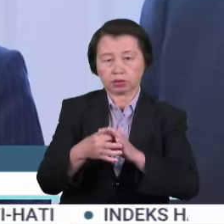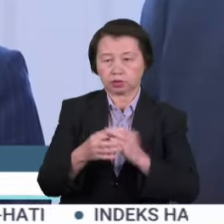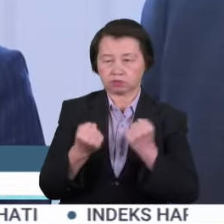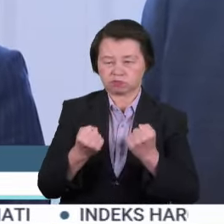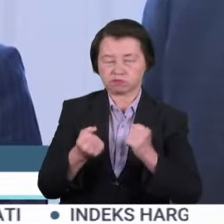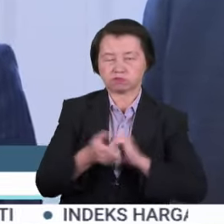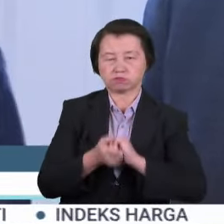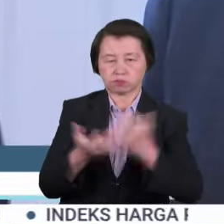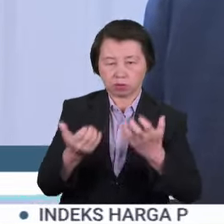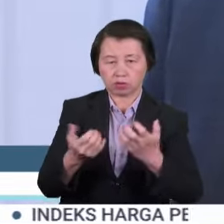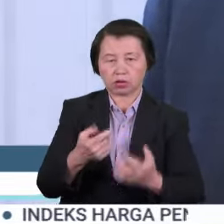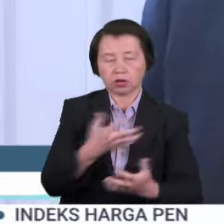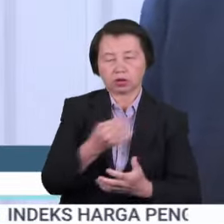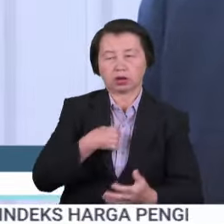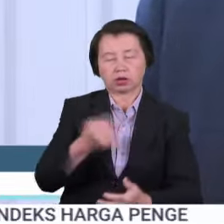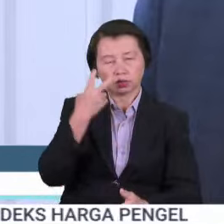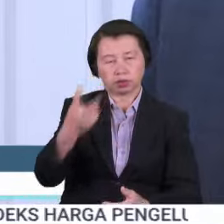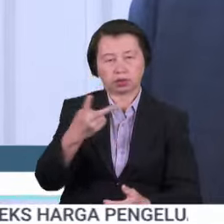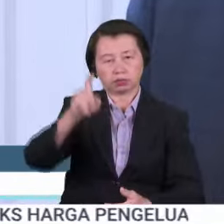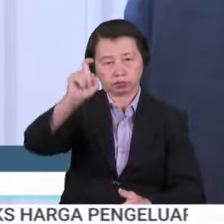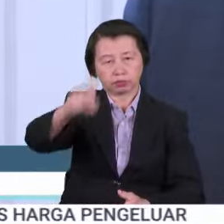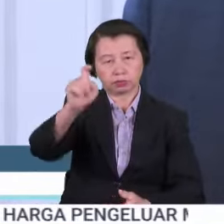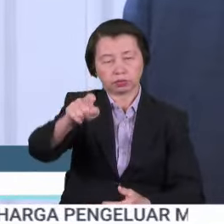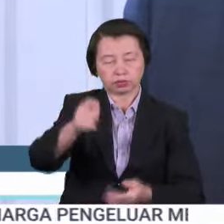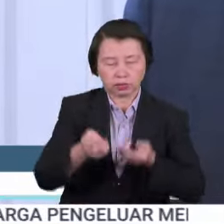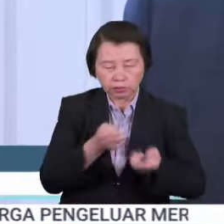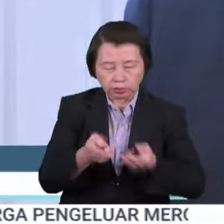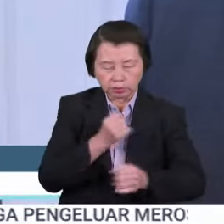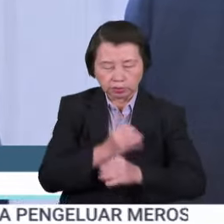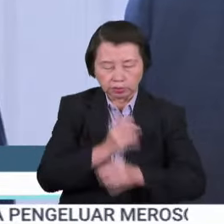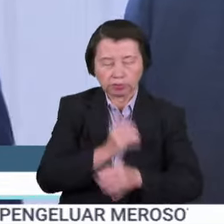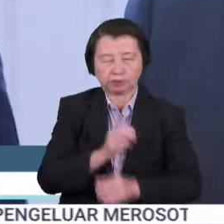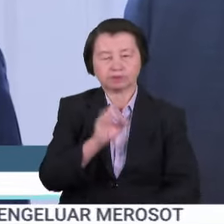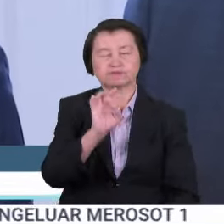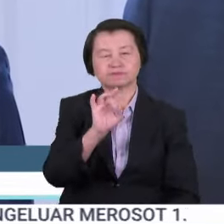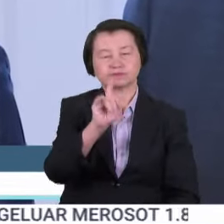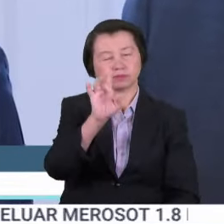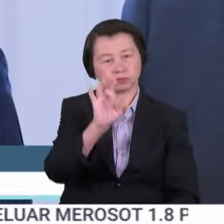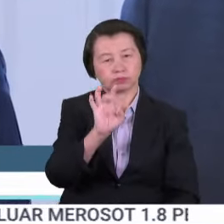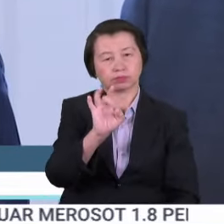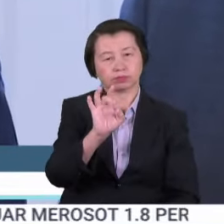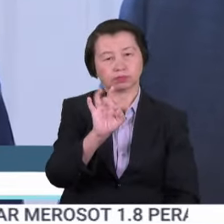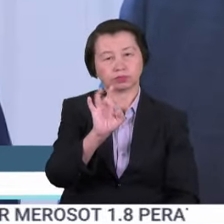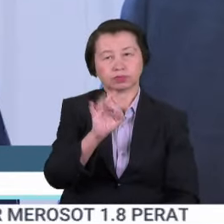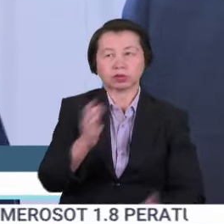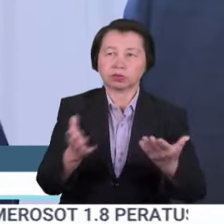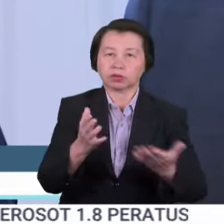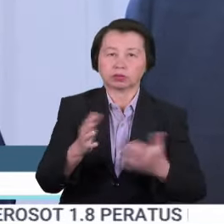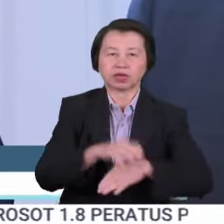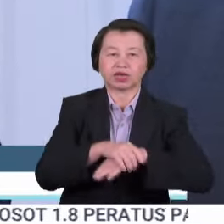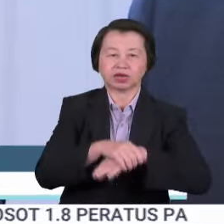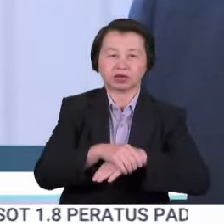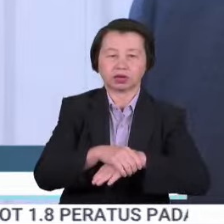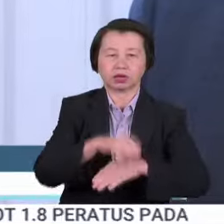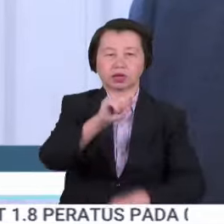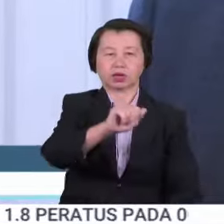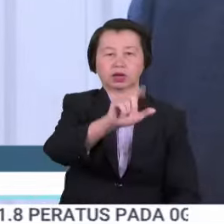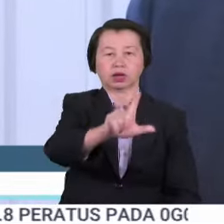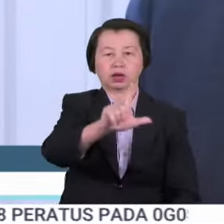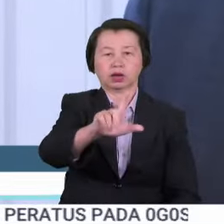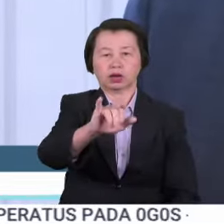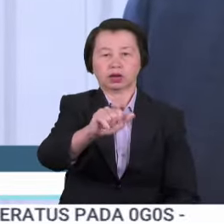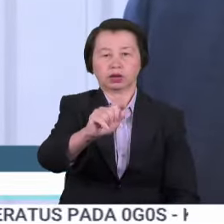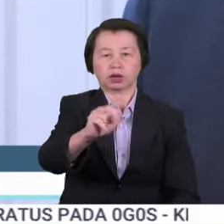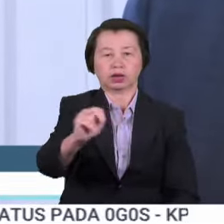padu. Malah saya lihat mungkin perlu diusahakan satu, mungkin dalam bahasa Inggerisnya alliance,